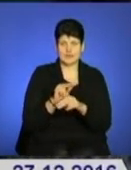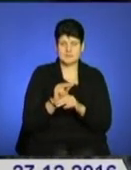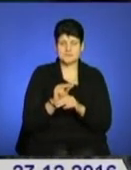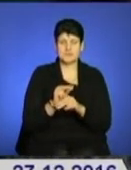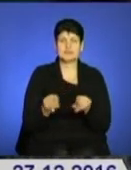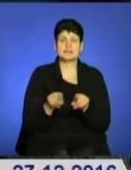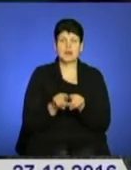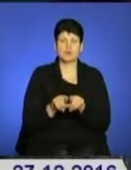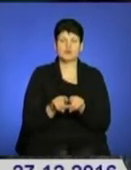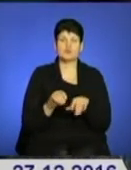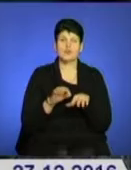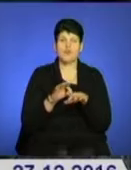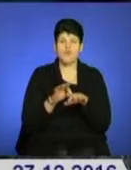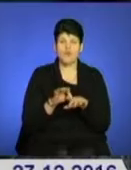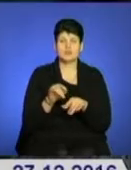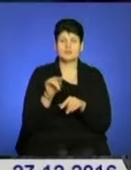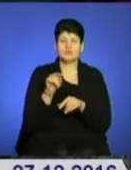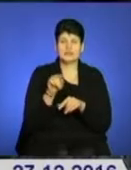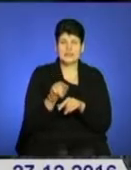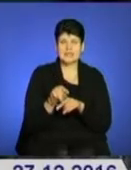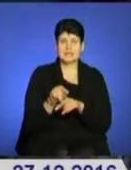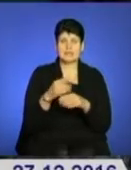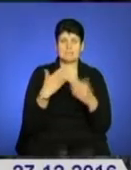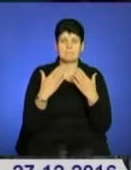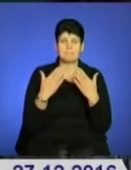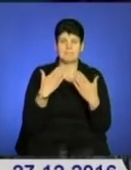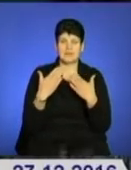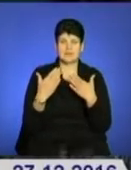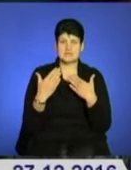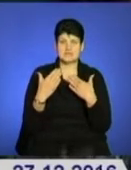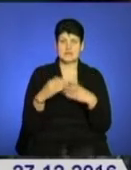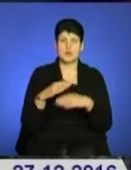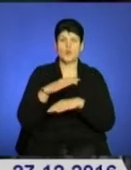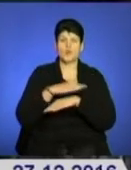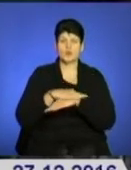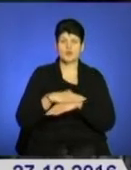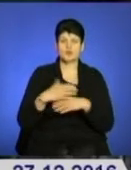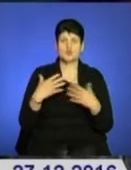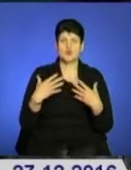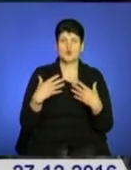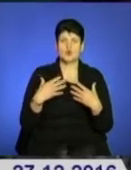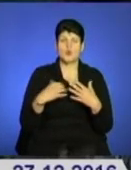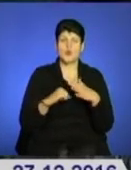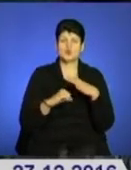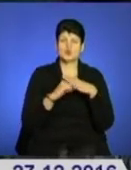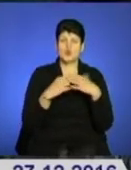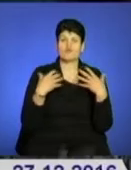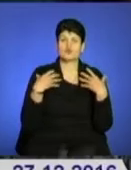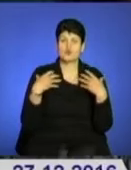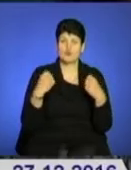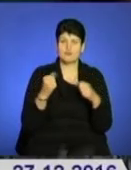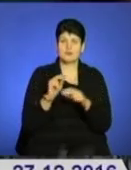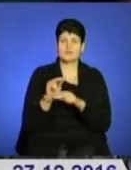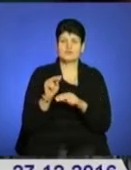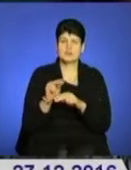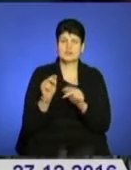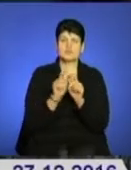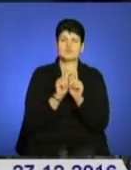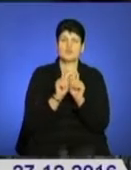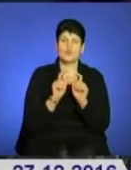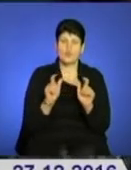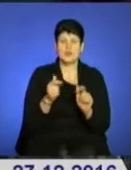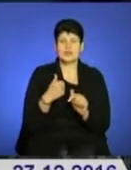ми проводимо такі бесіди на уроках з основ здоров'я. Є окремий такий курс, який викладається в школі, і